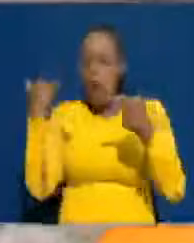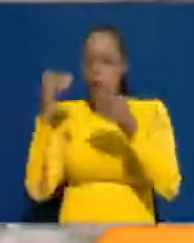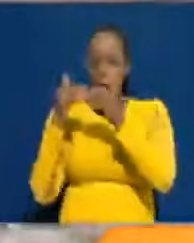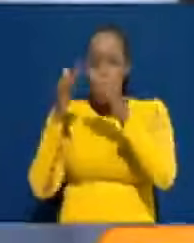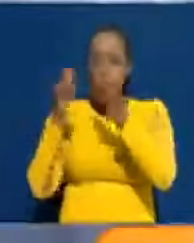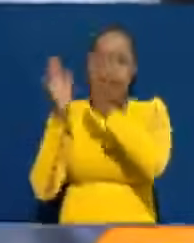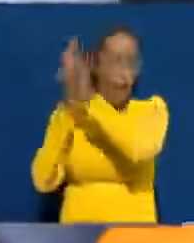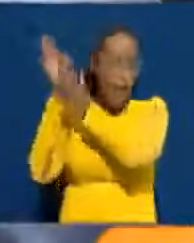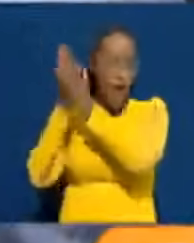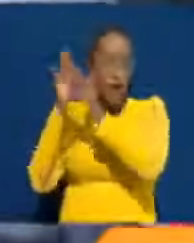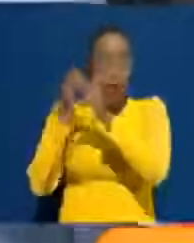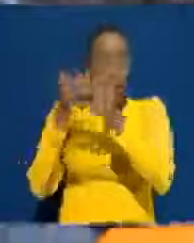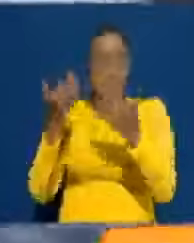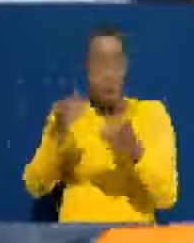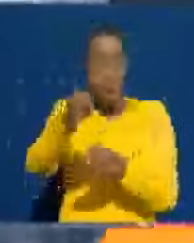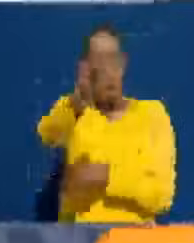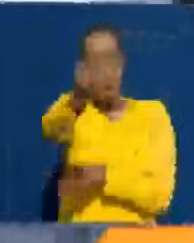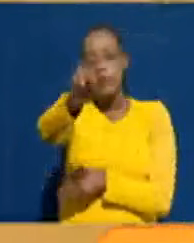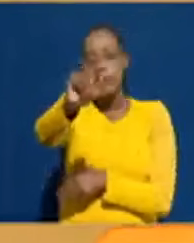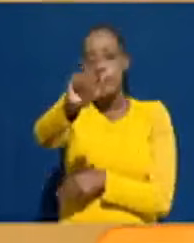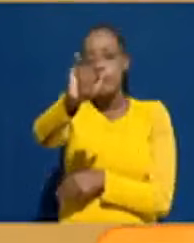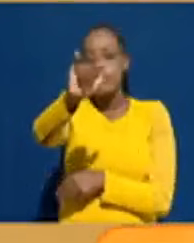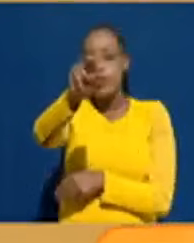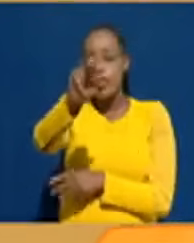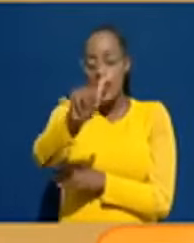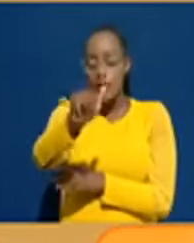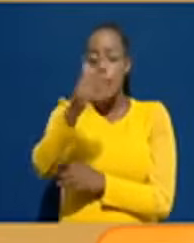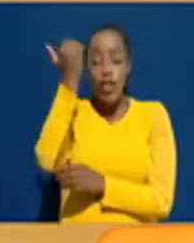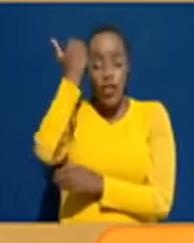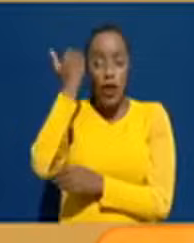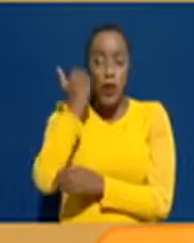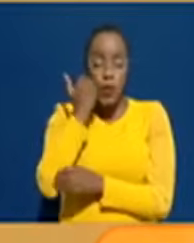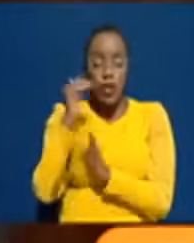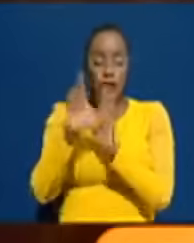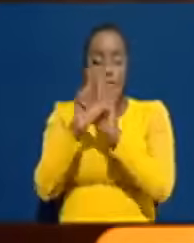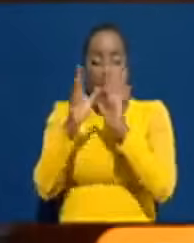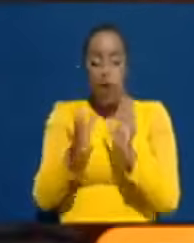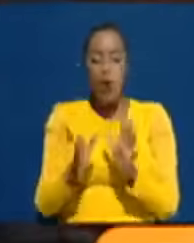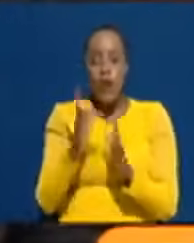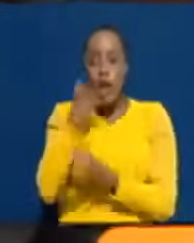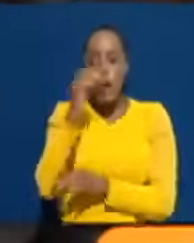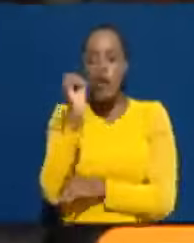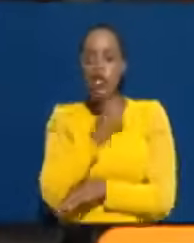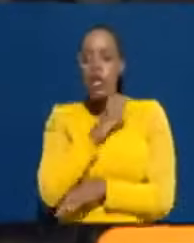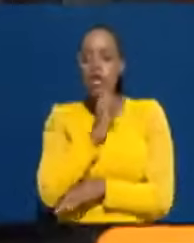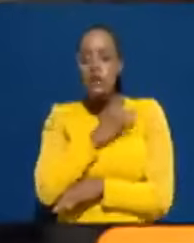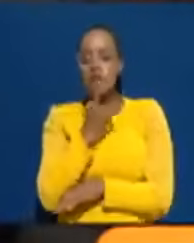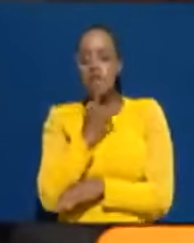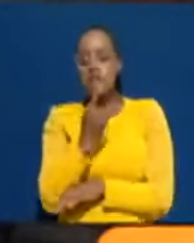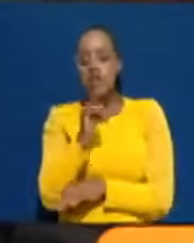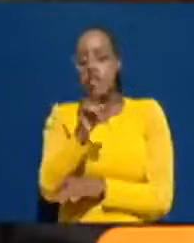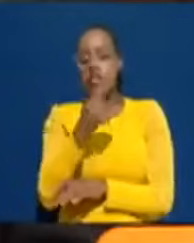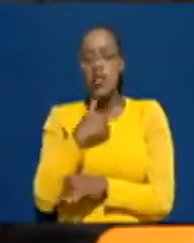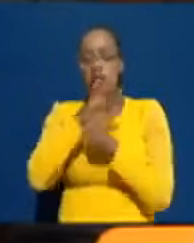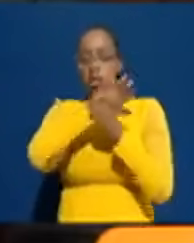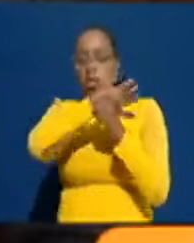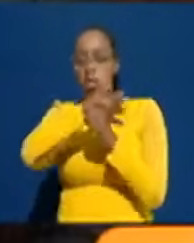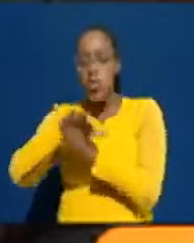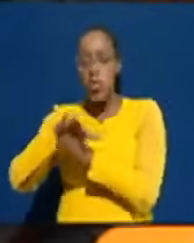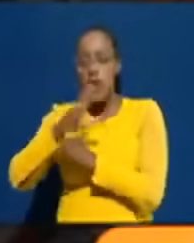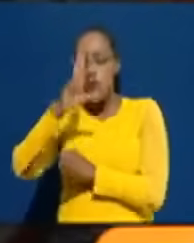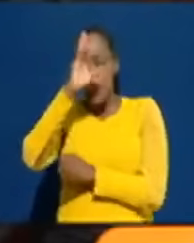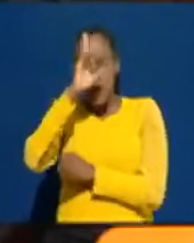kiongozi wa Mungiki Maina Njenga. Katika mahakama hiyo, wakili wa Njenga walilalamikia kile walidai ni kukandamizwa na maafisa